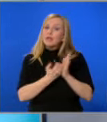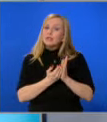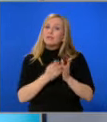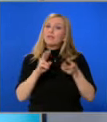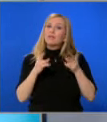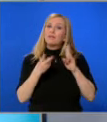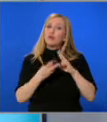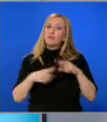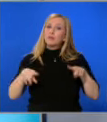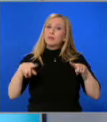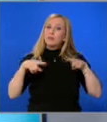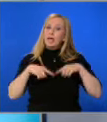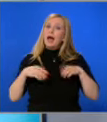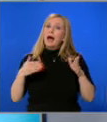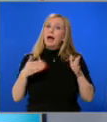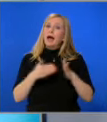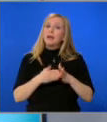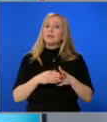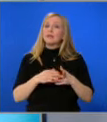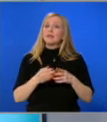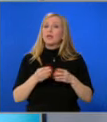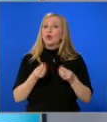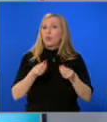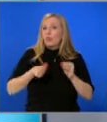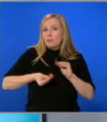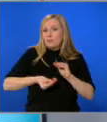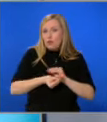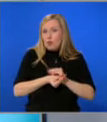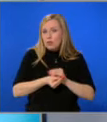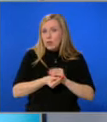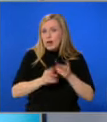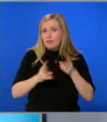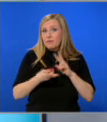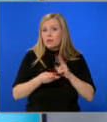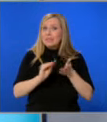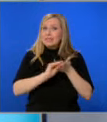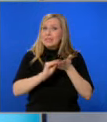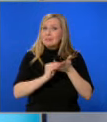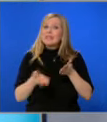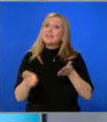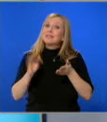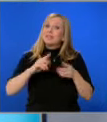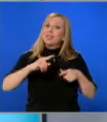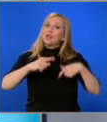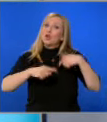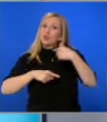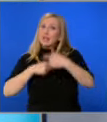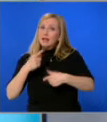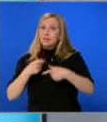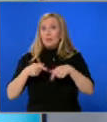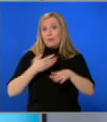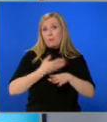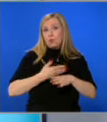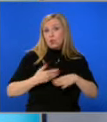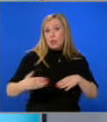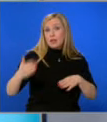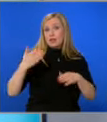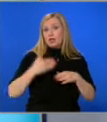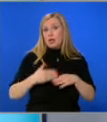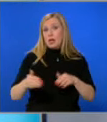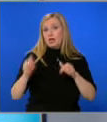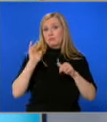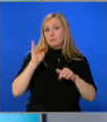на правосъдието, за антикорупционна реформа да са заложени и след ротацията, да продължат работите